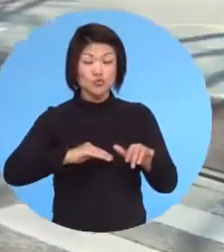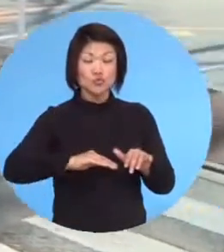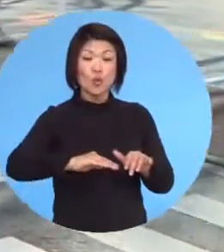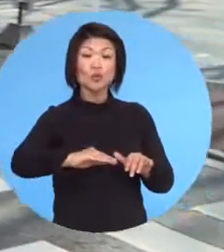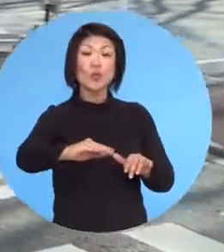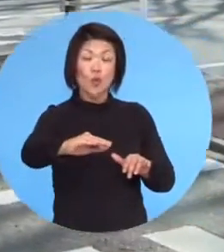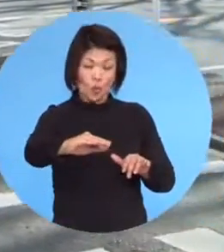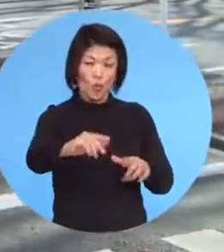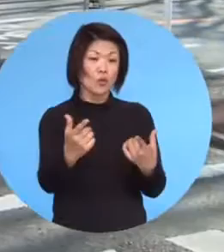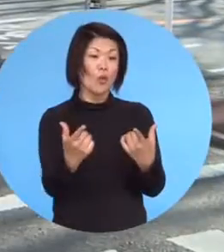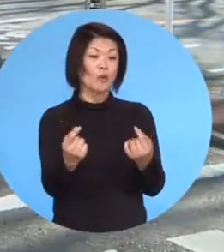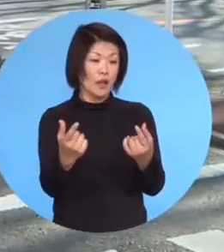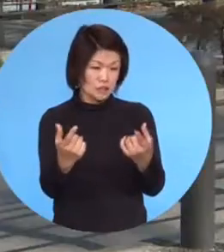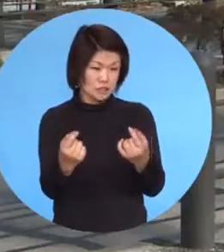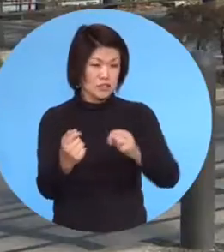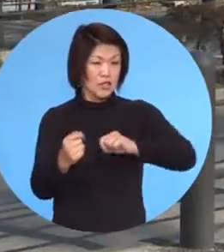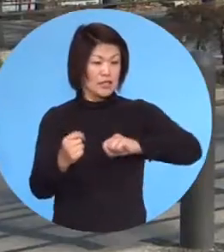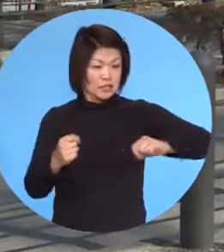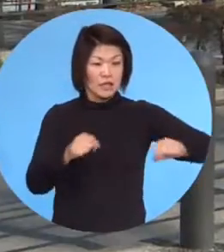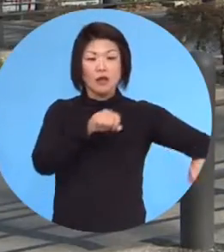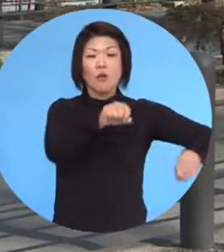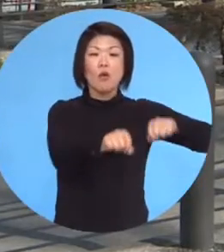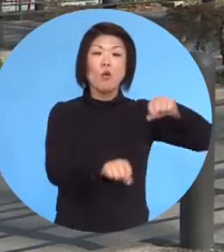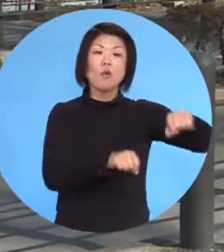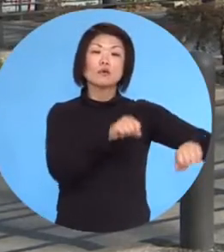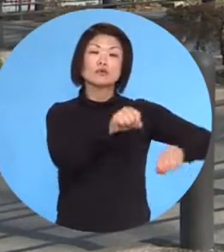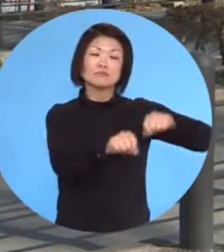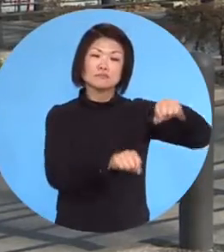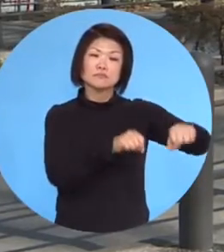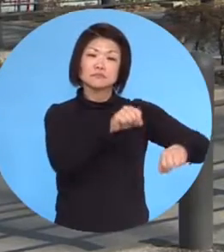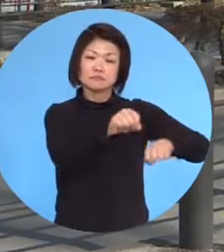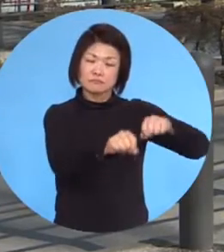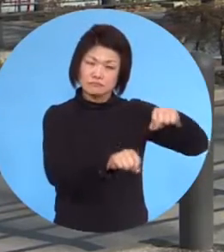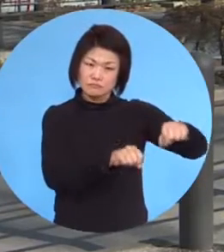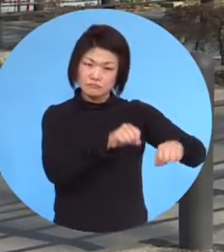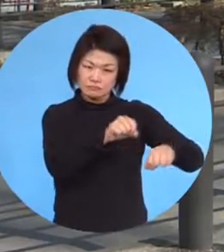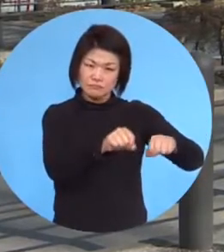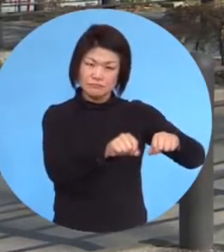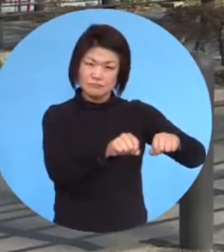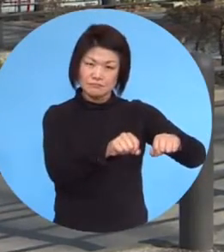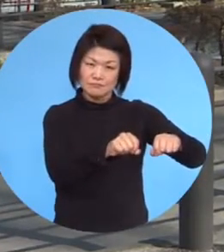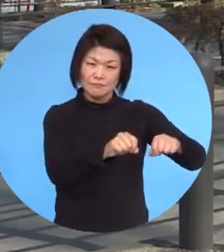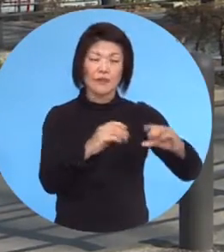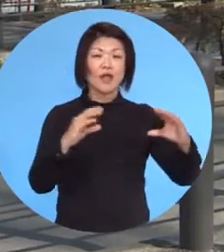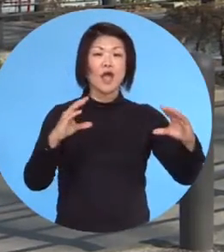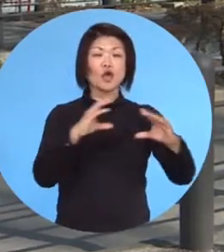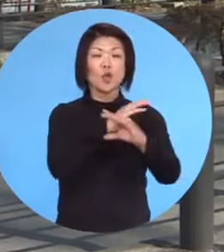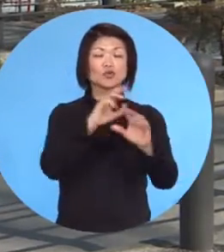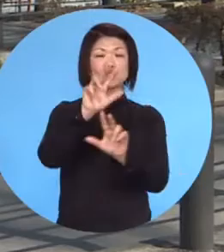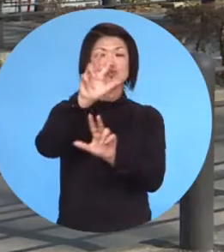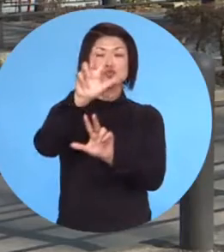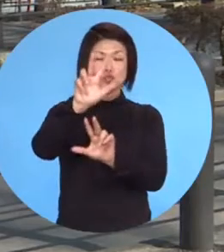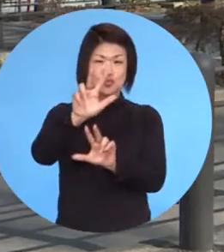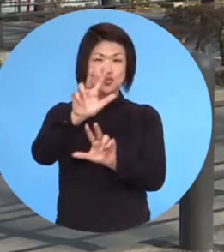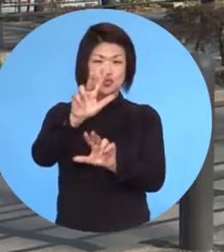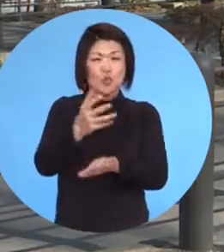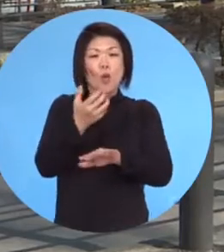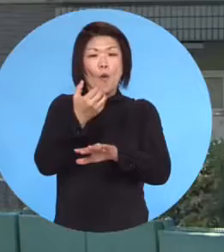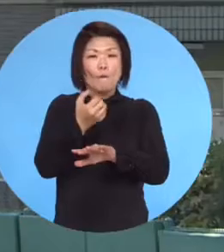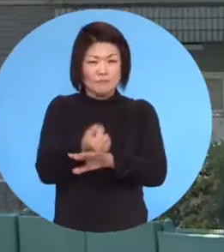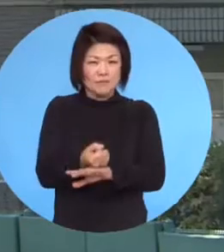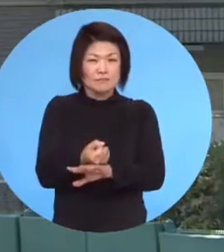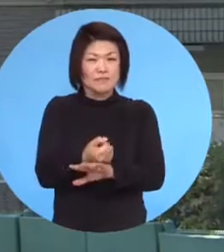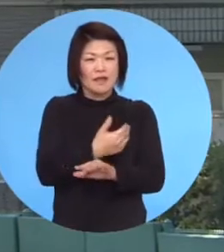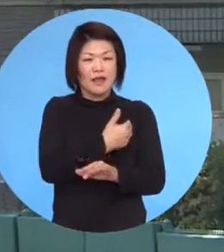道などの道路と同じように左側を通行していただいて、交通ルールを、ね、学ぶということ